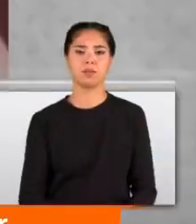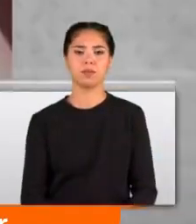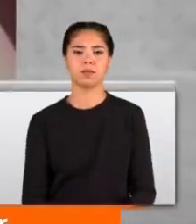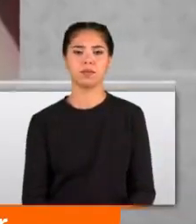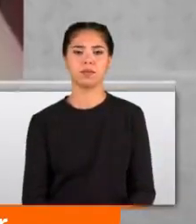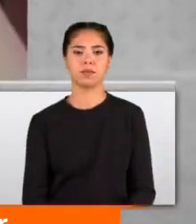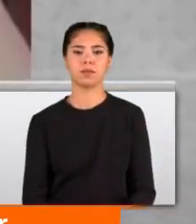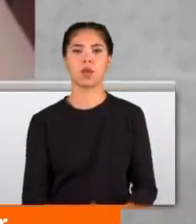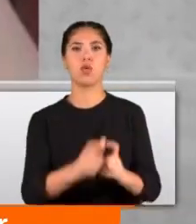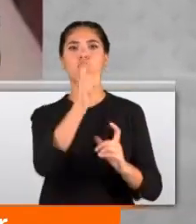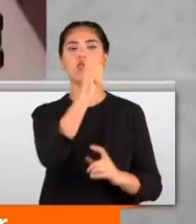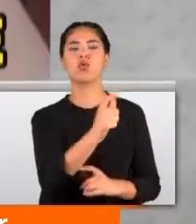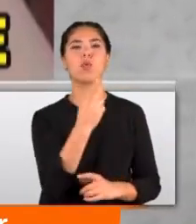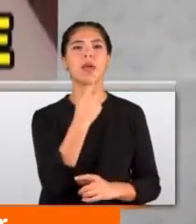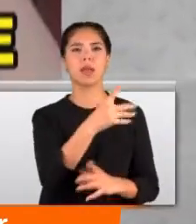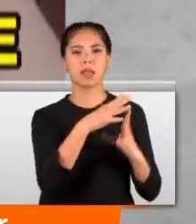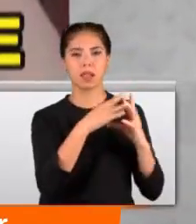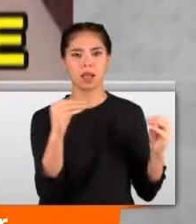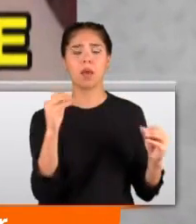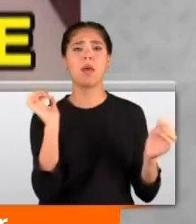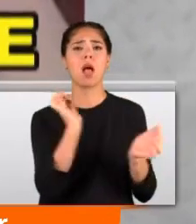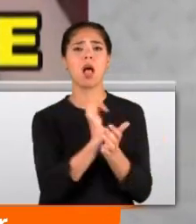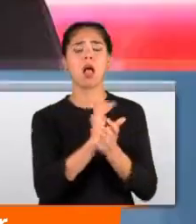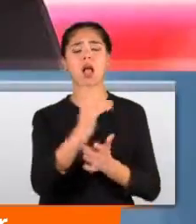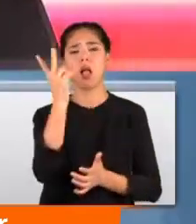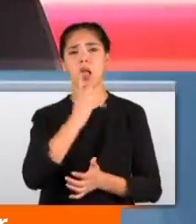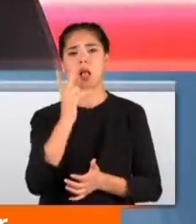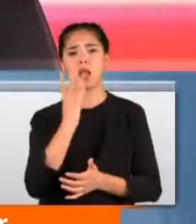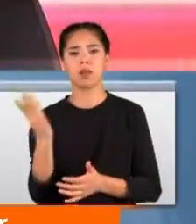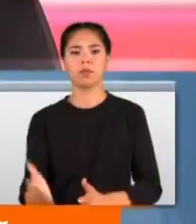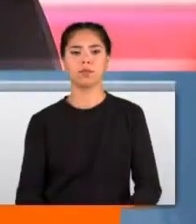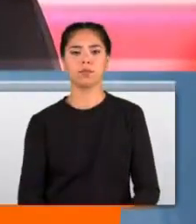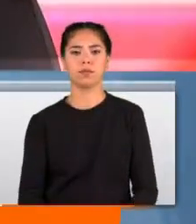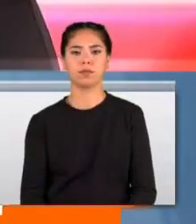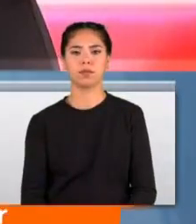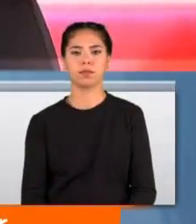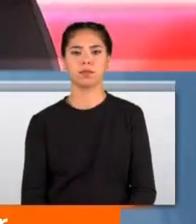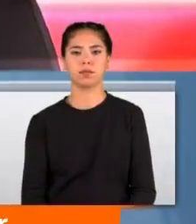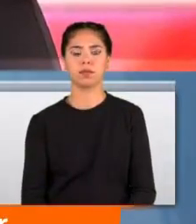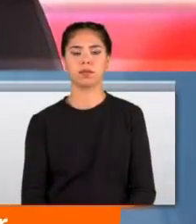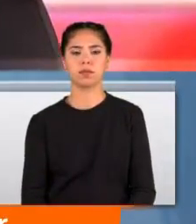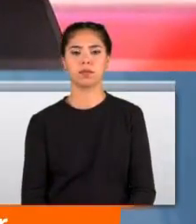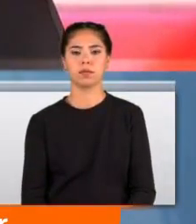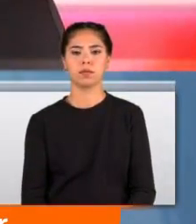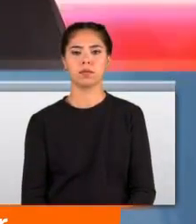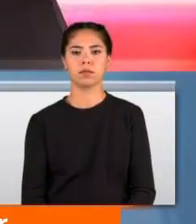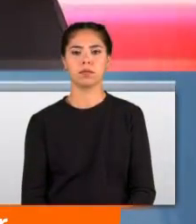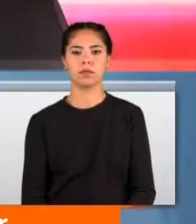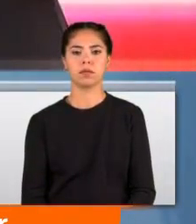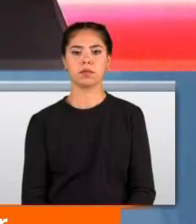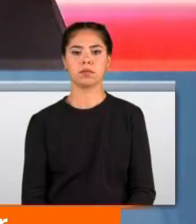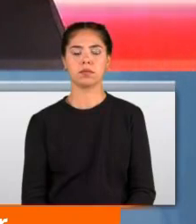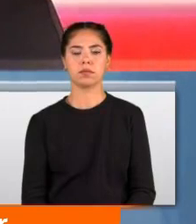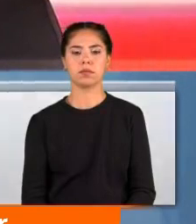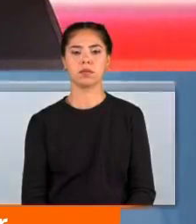olmaz. Sümeyye ortadan kayboldu. Ailesi günlerce gözyaşı döktü. O çocuk size mi ait hanımefendi? Hayır. Niye tutuyorsunuz